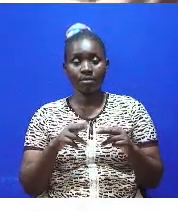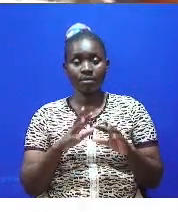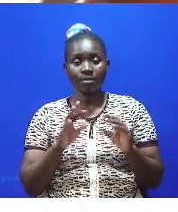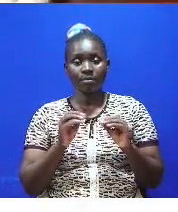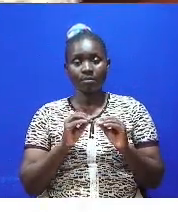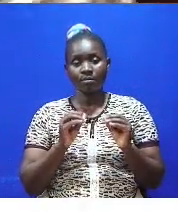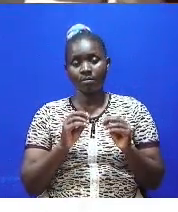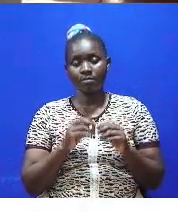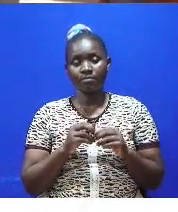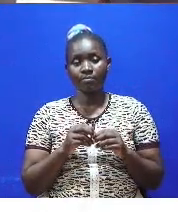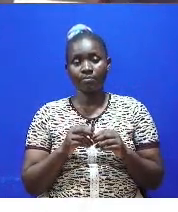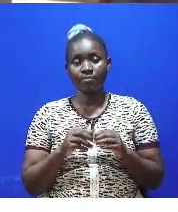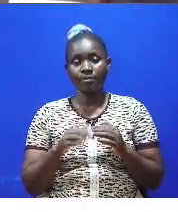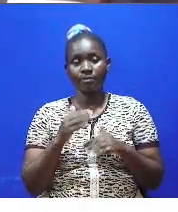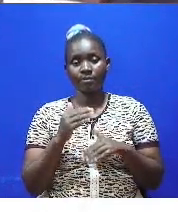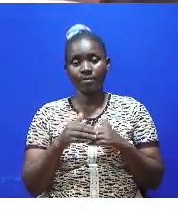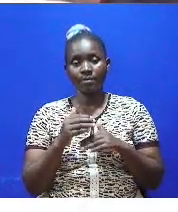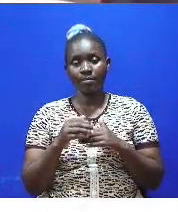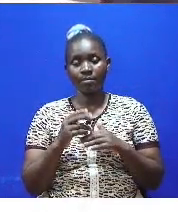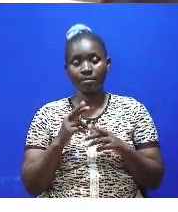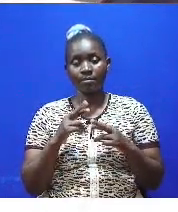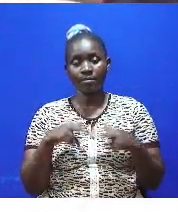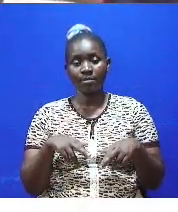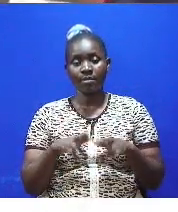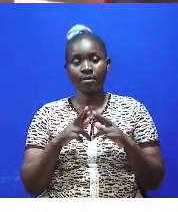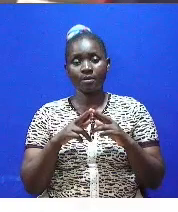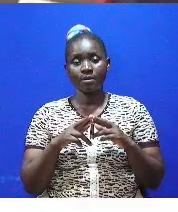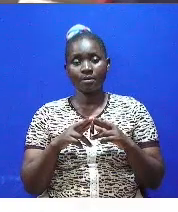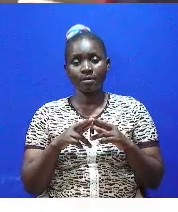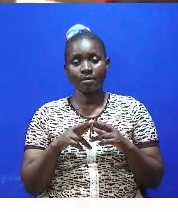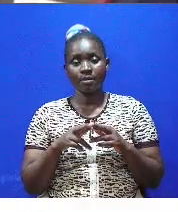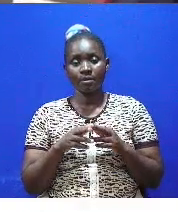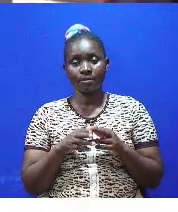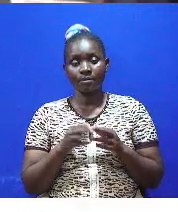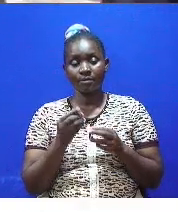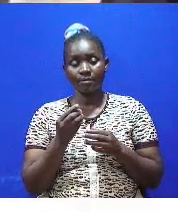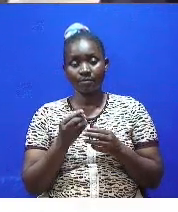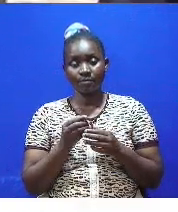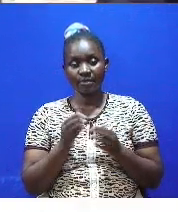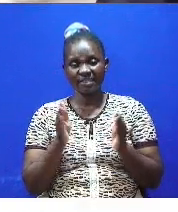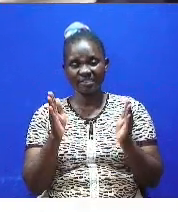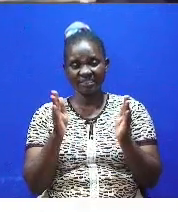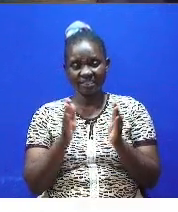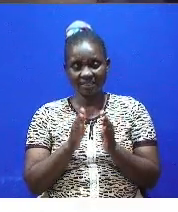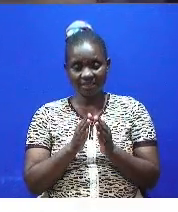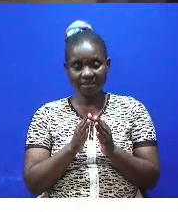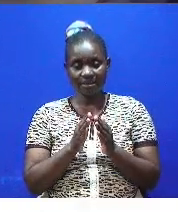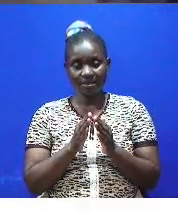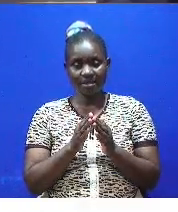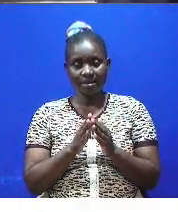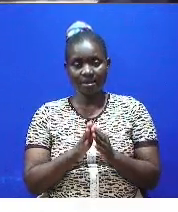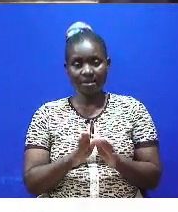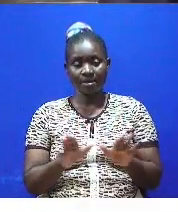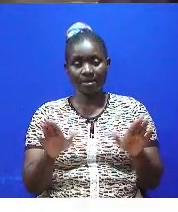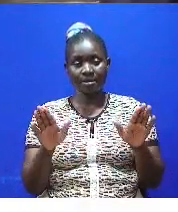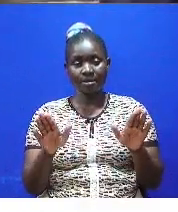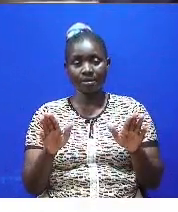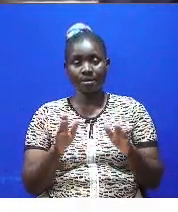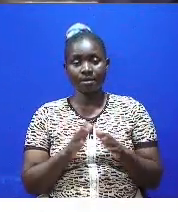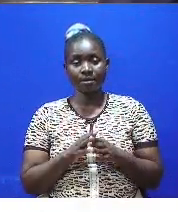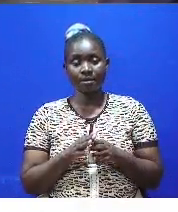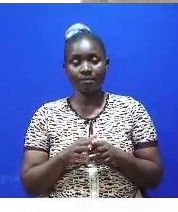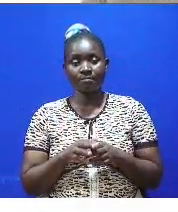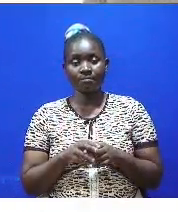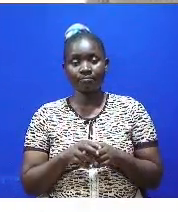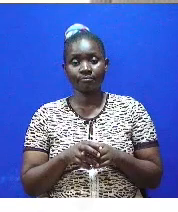separe save hili, uchiru ulemile katikati mwondo. Utikira kani magasinini. Wana wana wajako kumina ki, neparani nkule mago seiga hacha kule